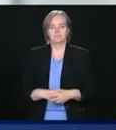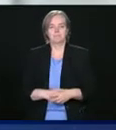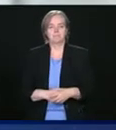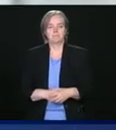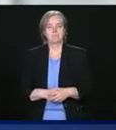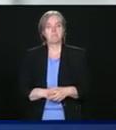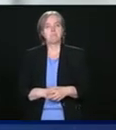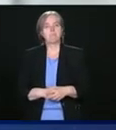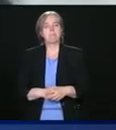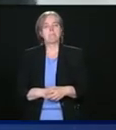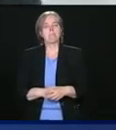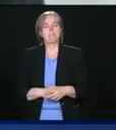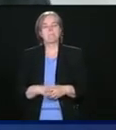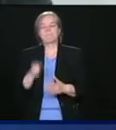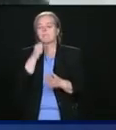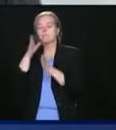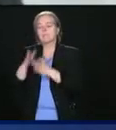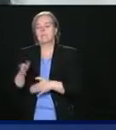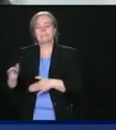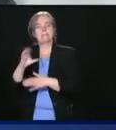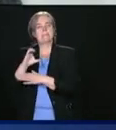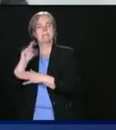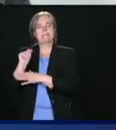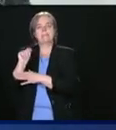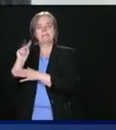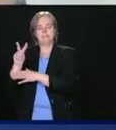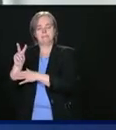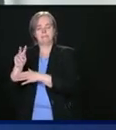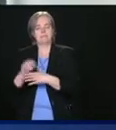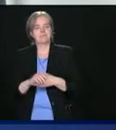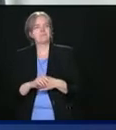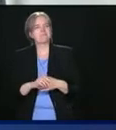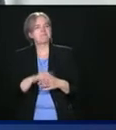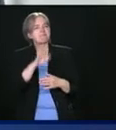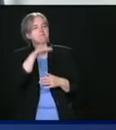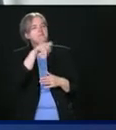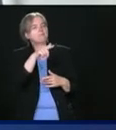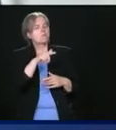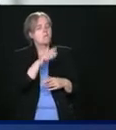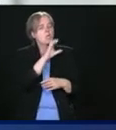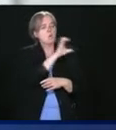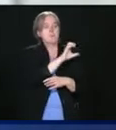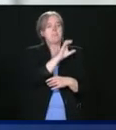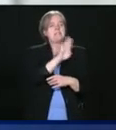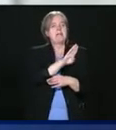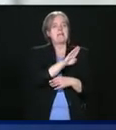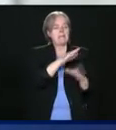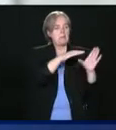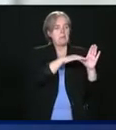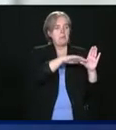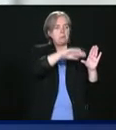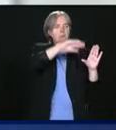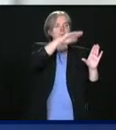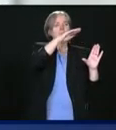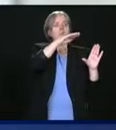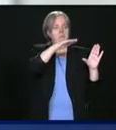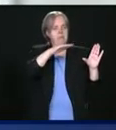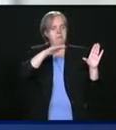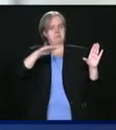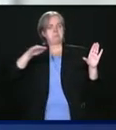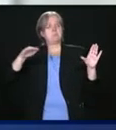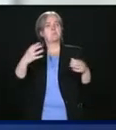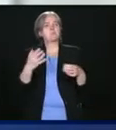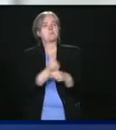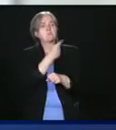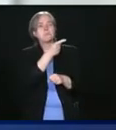jours. La Colombie-Britannique a réussi, dans une certaine mesure, à aplanir la courbe et envisage d'assouplir